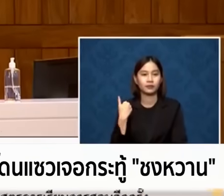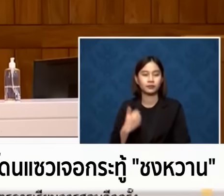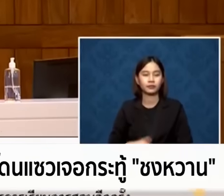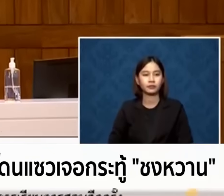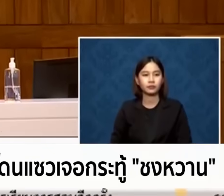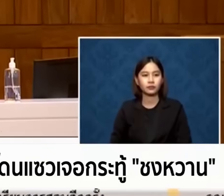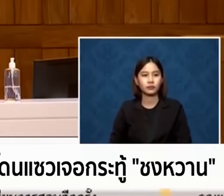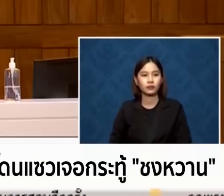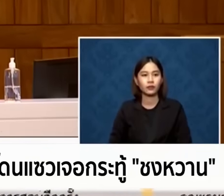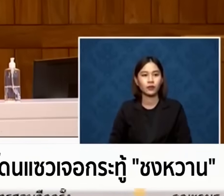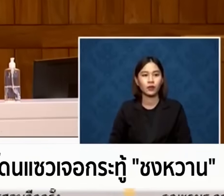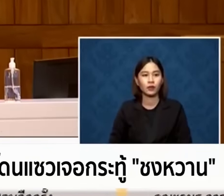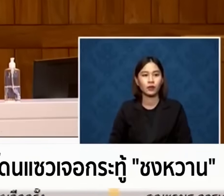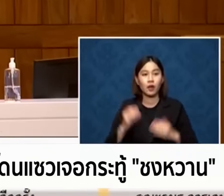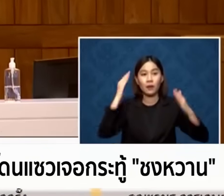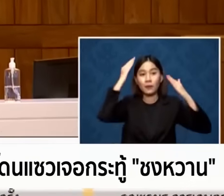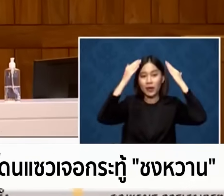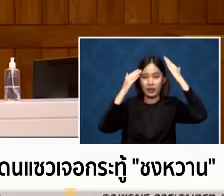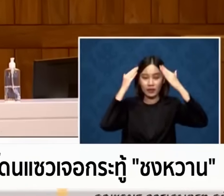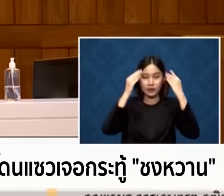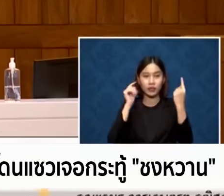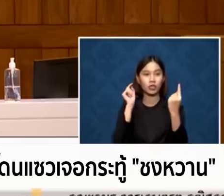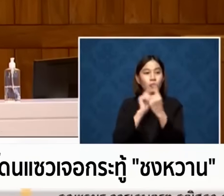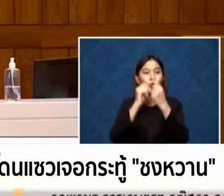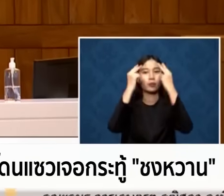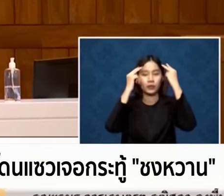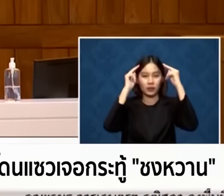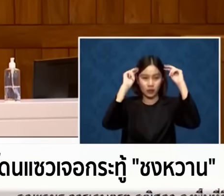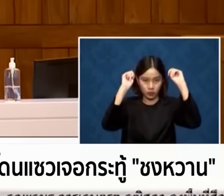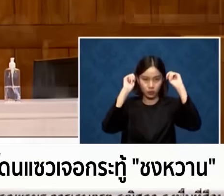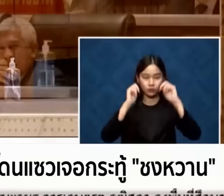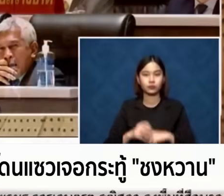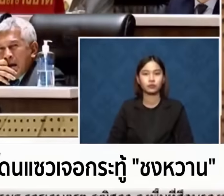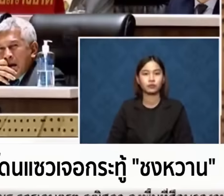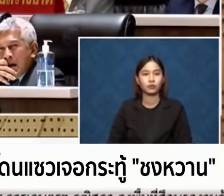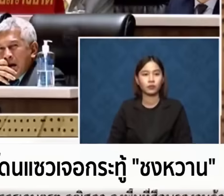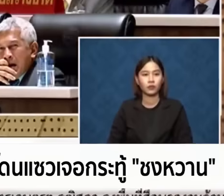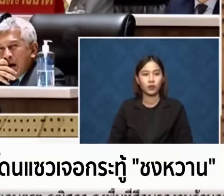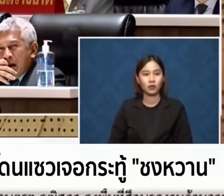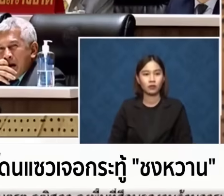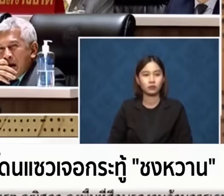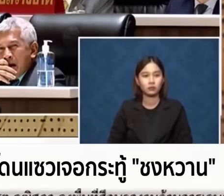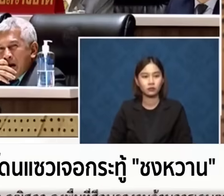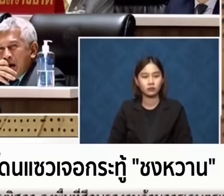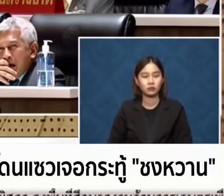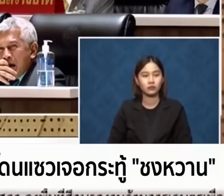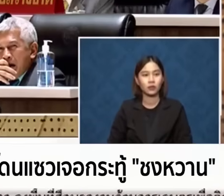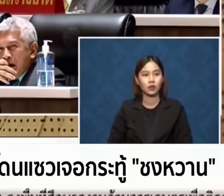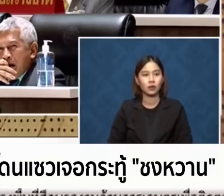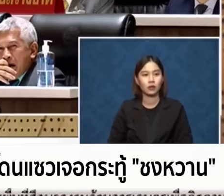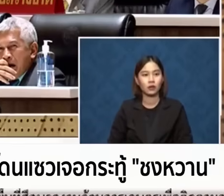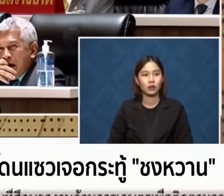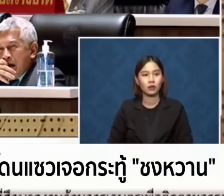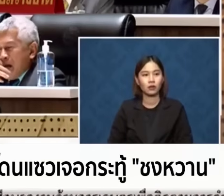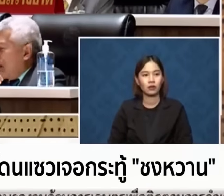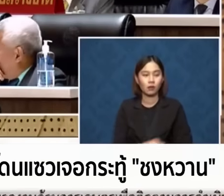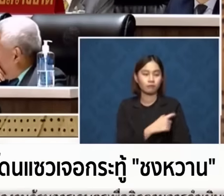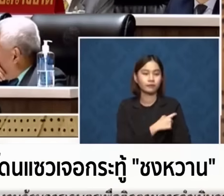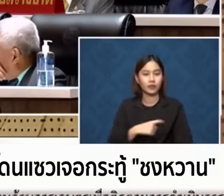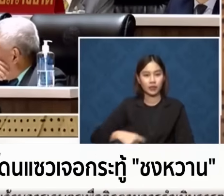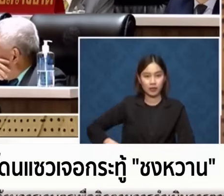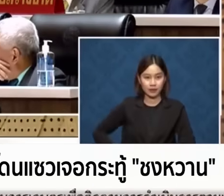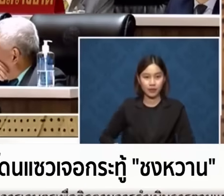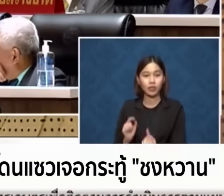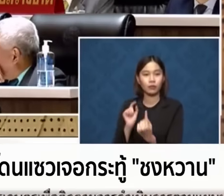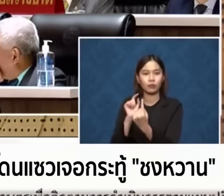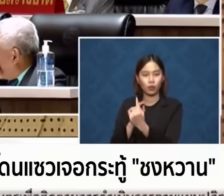คนและเมื่อวานนี้ท่านก็ย้ำนะคะว่าพยายามอย่างเต็มที่ในการพาคนไทยกลับบ้านให้ได้มากที่สุดค่ะนี่นะฮะอันนี้นอกจาก